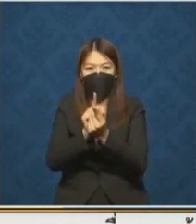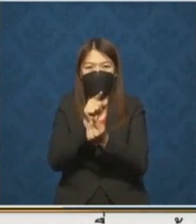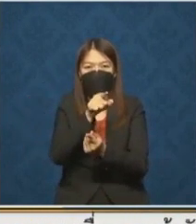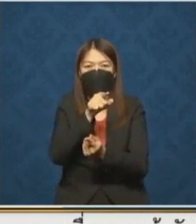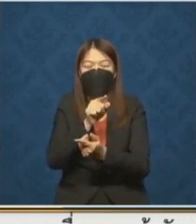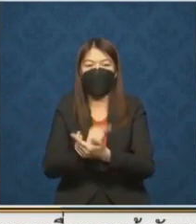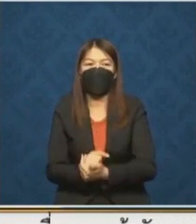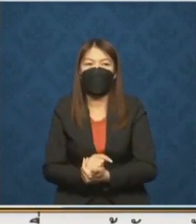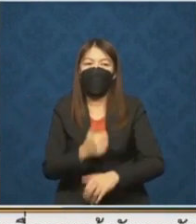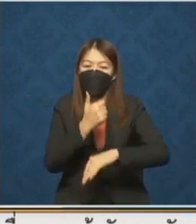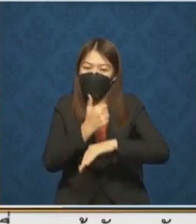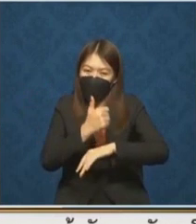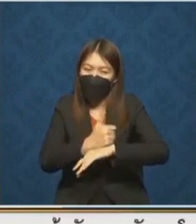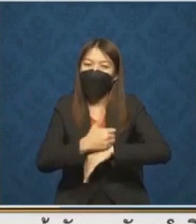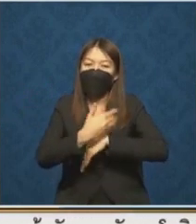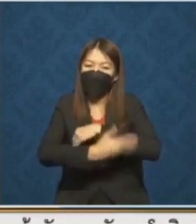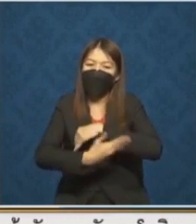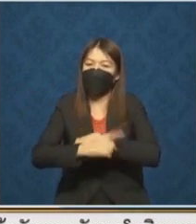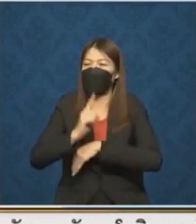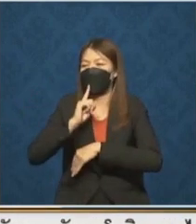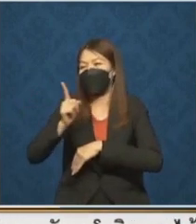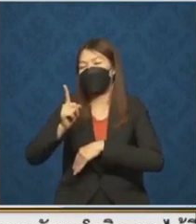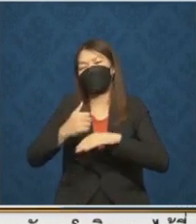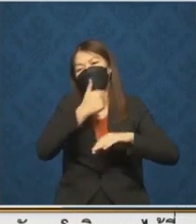ผู้วารถไฟไม่กลาฟ้องเจ้าหน่าย